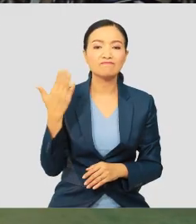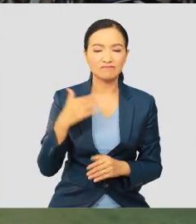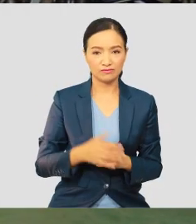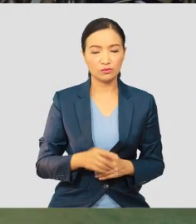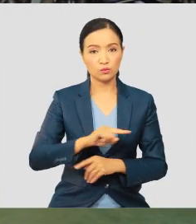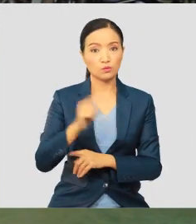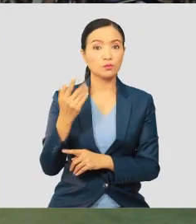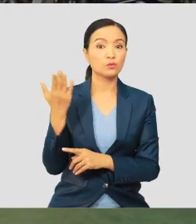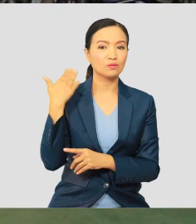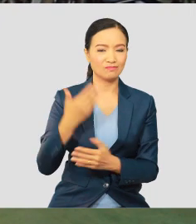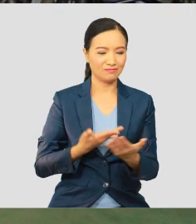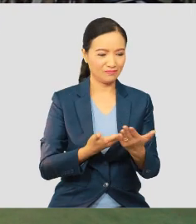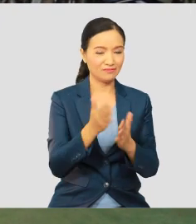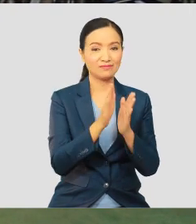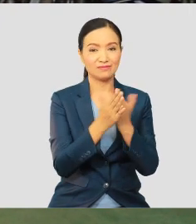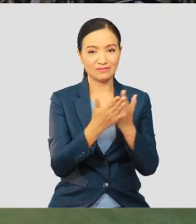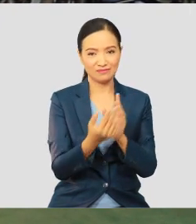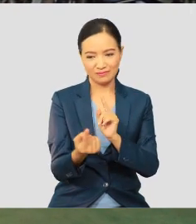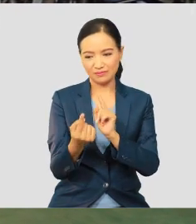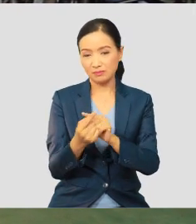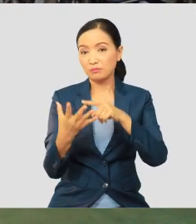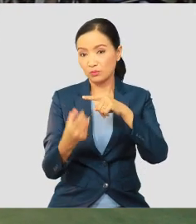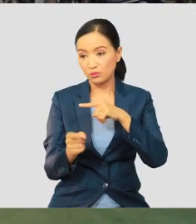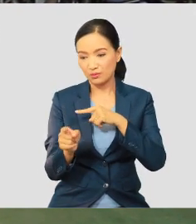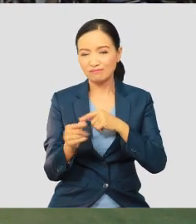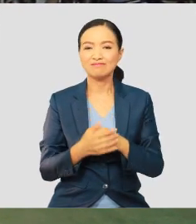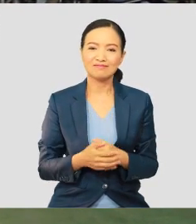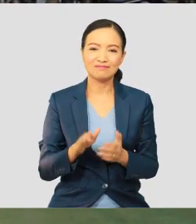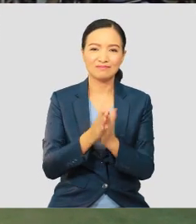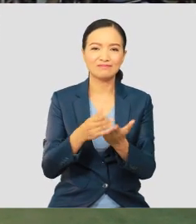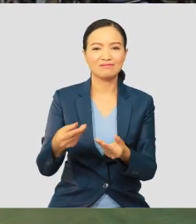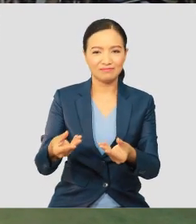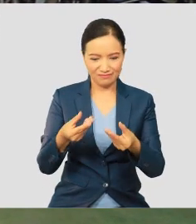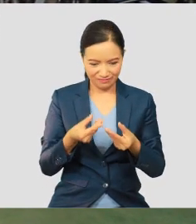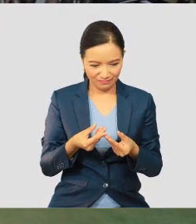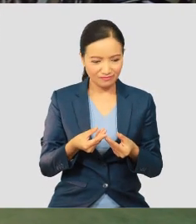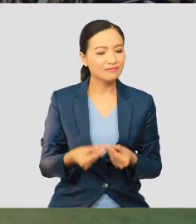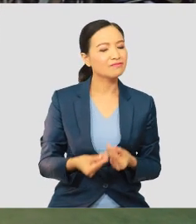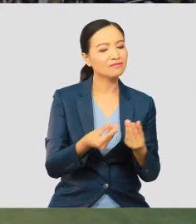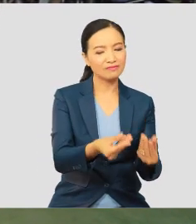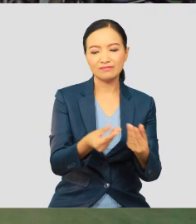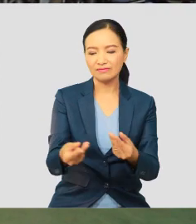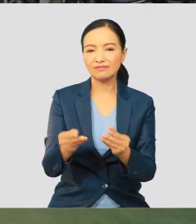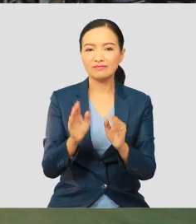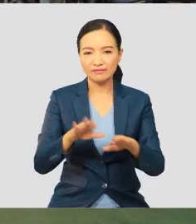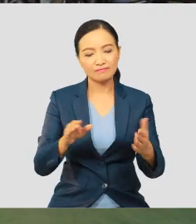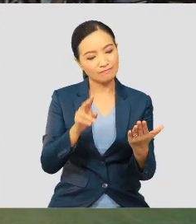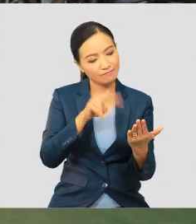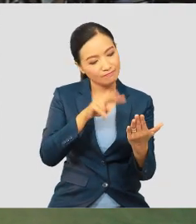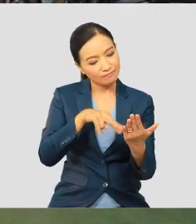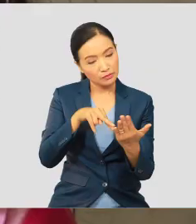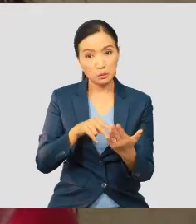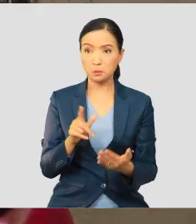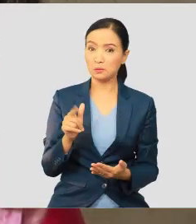วันก่อนเนาะได้ไปซื้อหนังสือเนาะแล้วก็เจอกับน้ององุ่นก็ได้ให้มา แล้วก็มาให้เด็กๆของเราได้อ่านน้